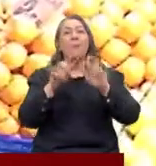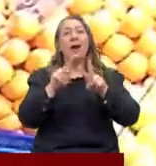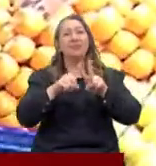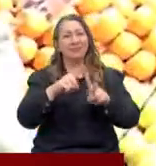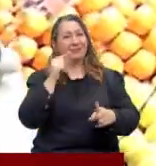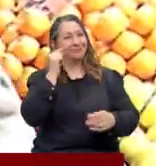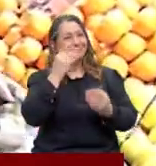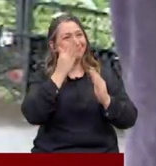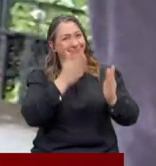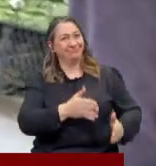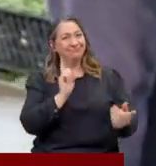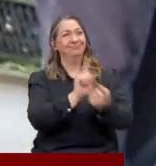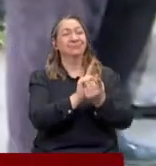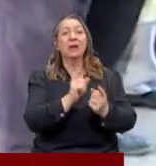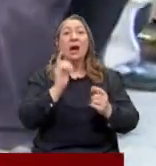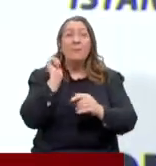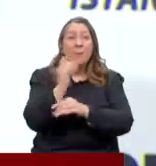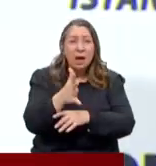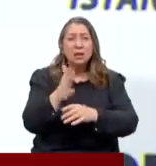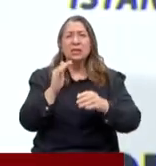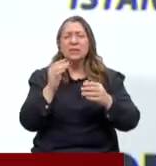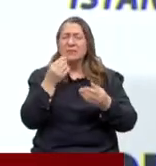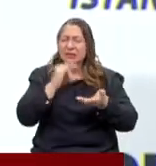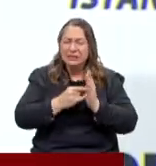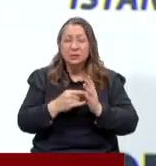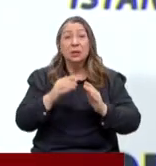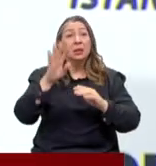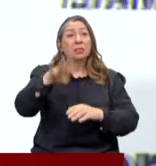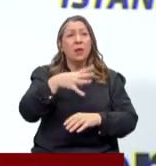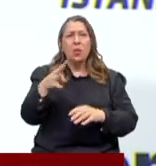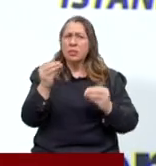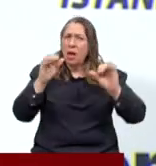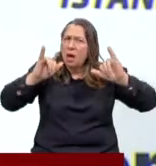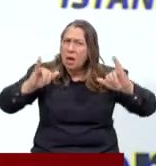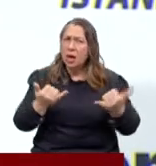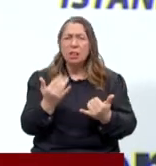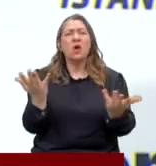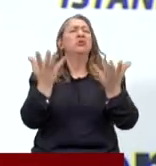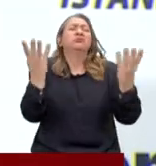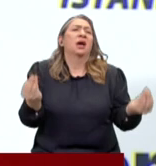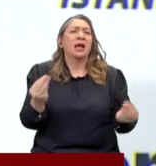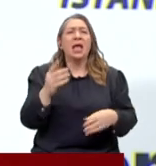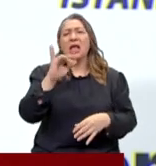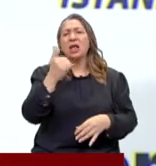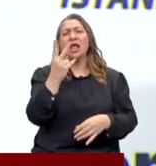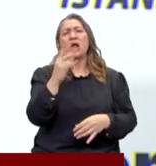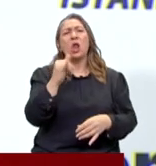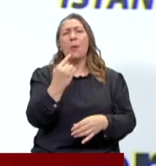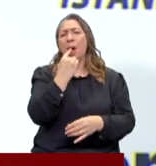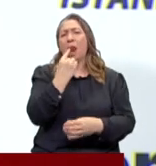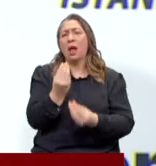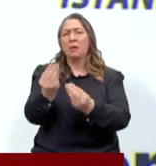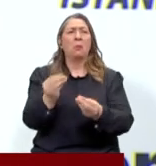buluştu. Hayat pahalılığı, geçim sıkıntısıydı gündem. Tablo düşündüğümden daha ağır. Ne olacak? Verdik 2 kilo makarna, mesele